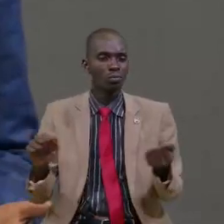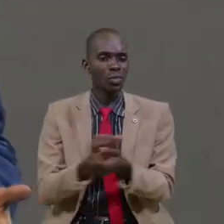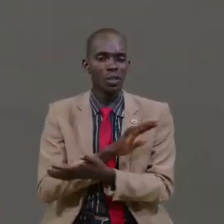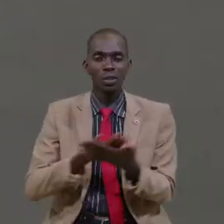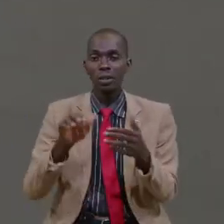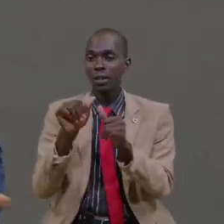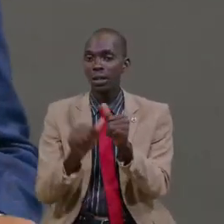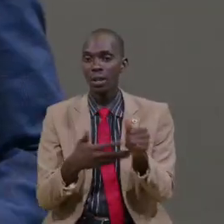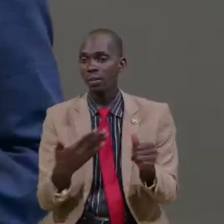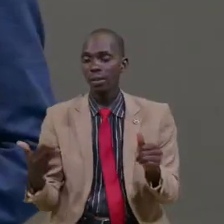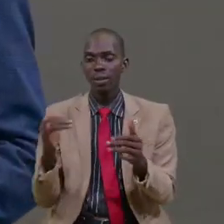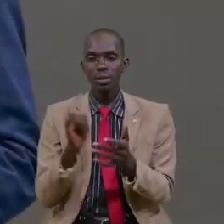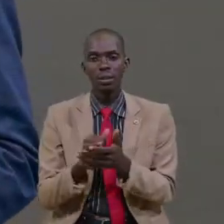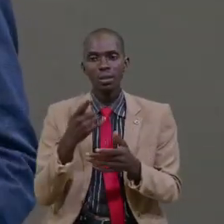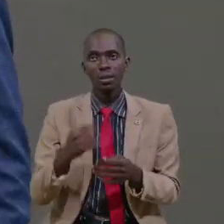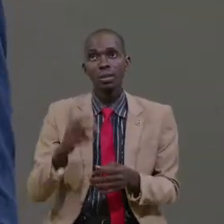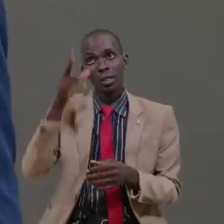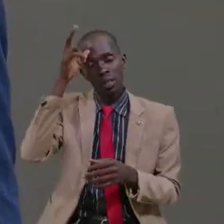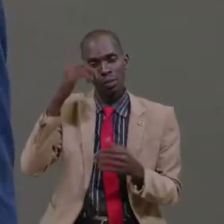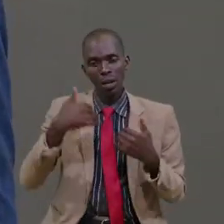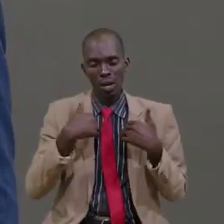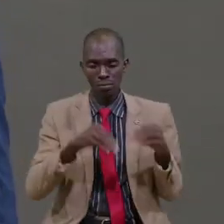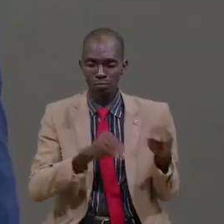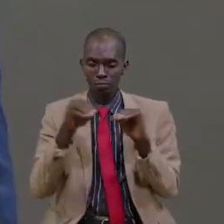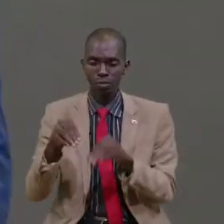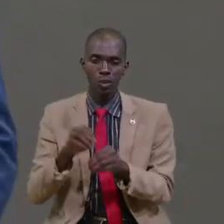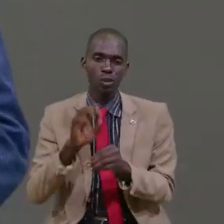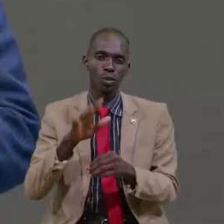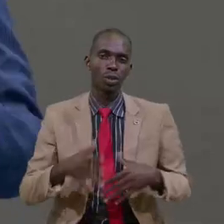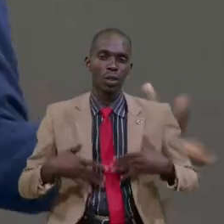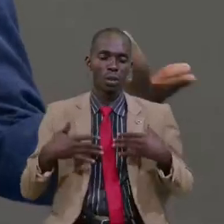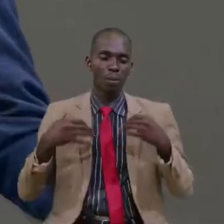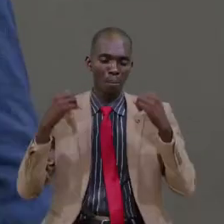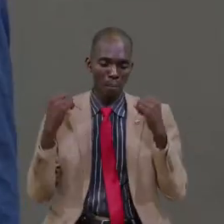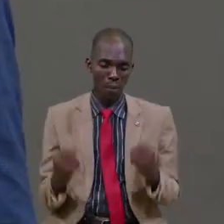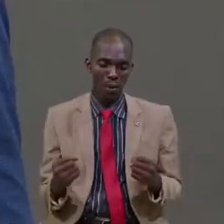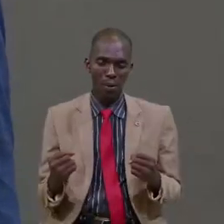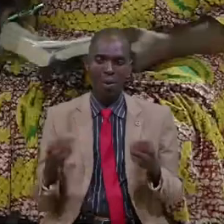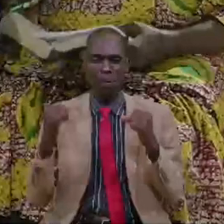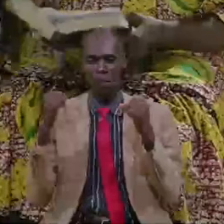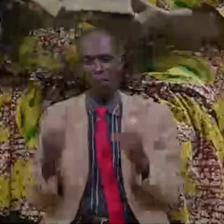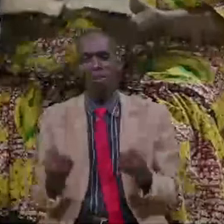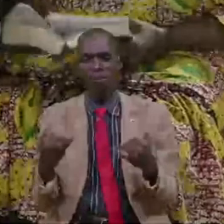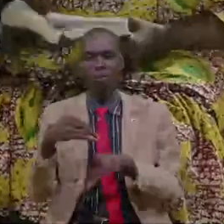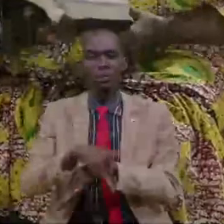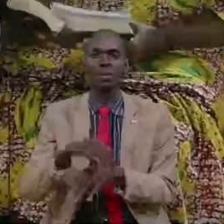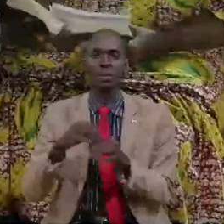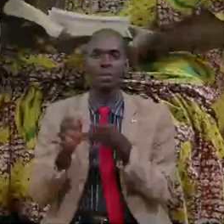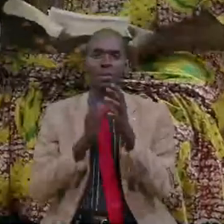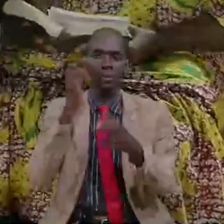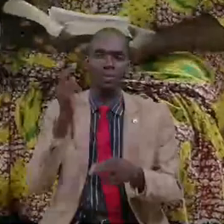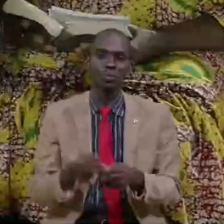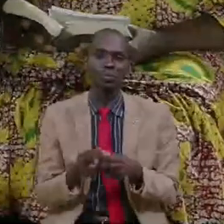tout ce que le diable a orchestré dans ta vie. La puissance, puissance, puissance ce